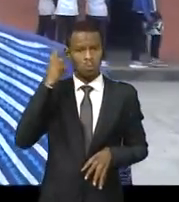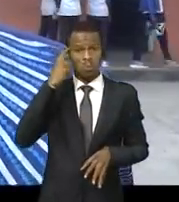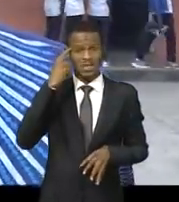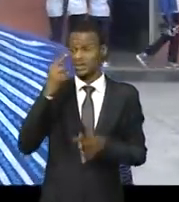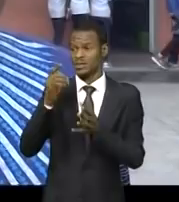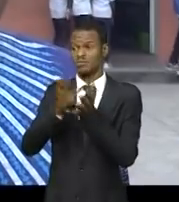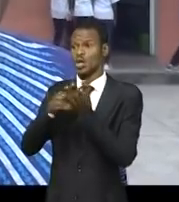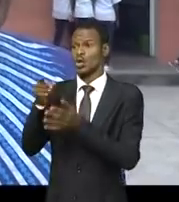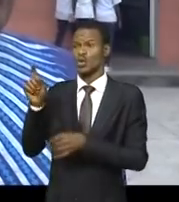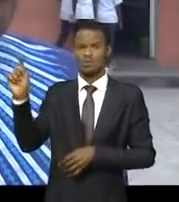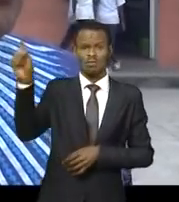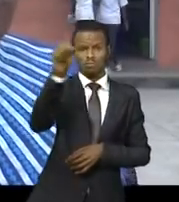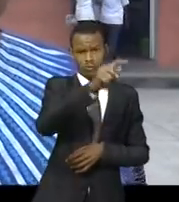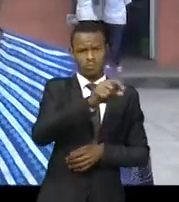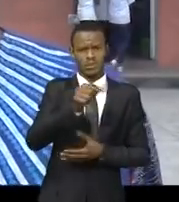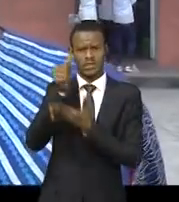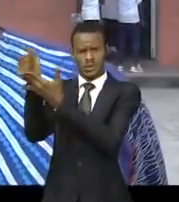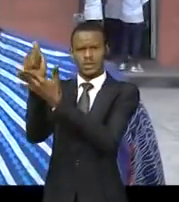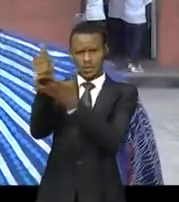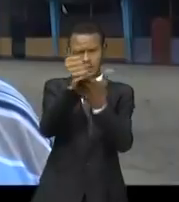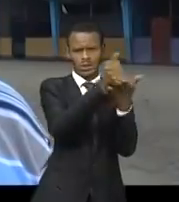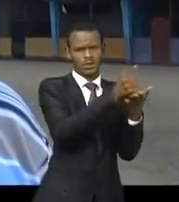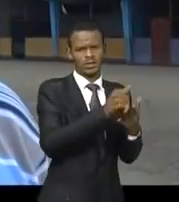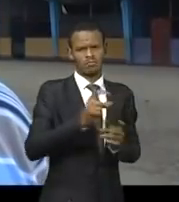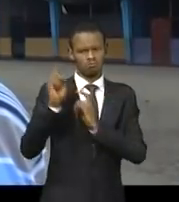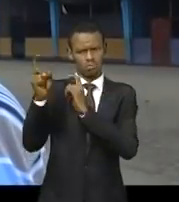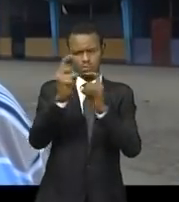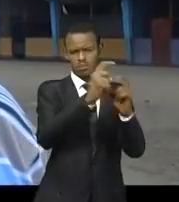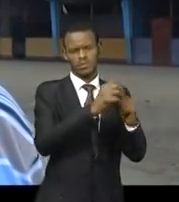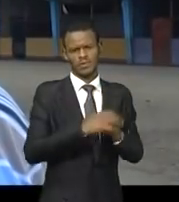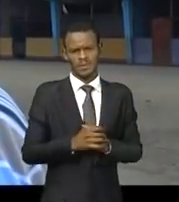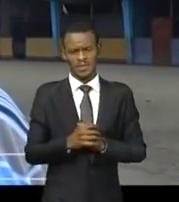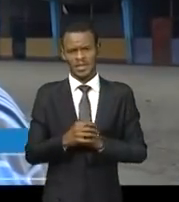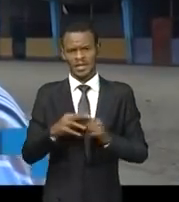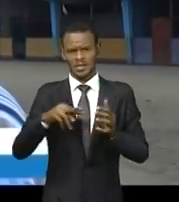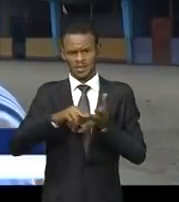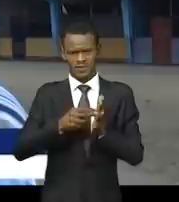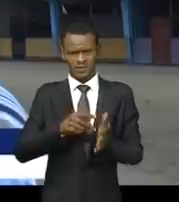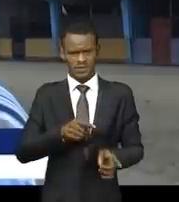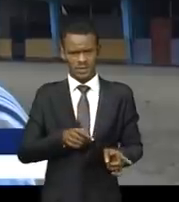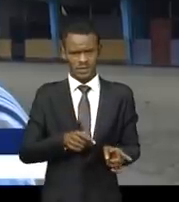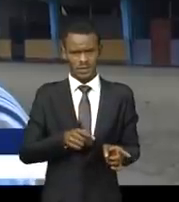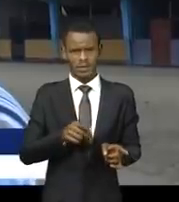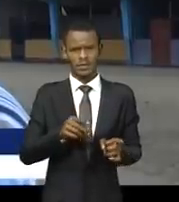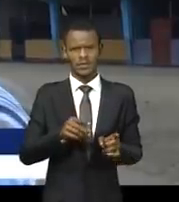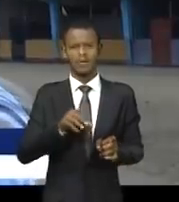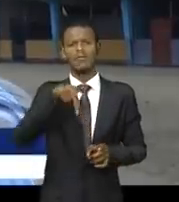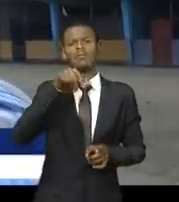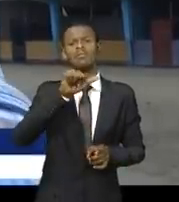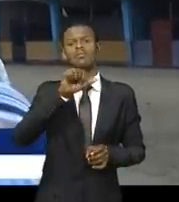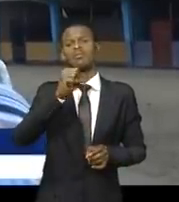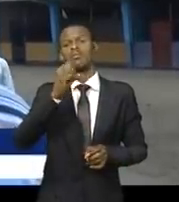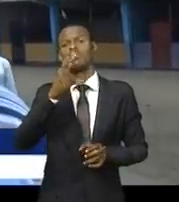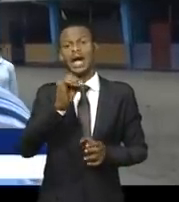bénéficiaires de ce que notre complexe scolaire a eu aujourd'hui. L'ONG est très habitué avec nous, il a déjà fait énormément de choses ici,